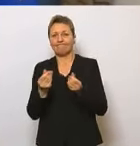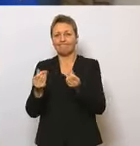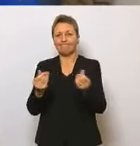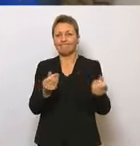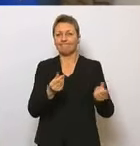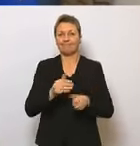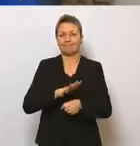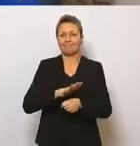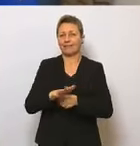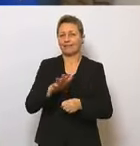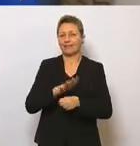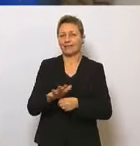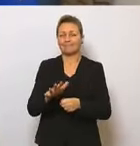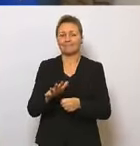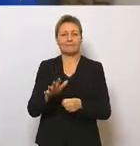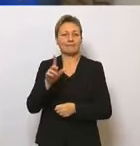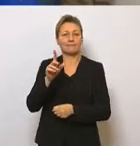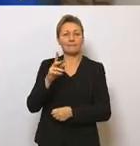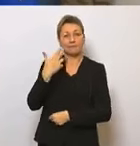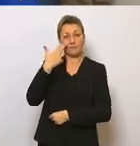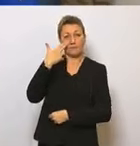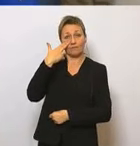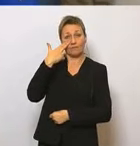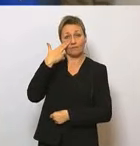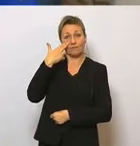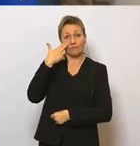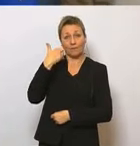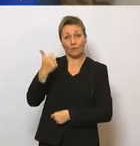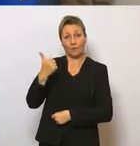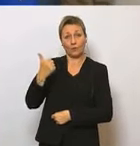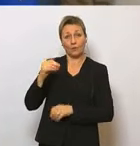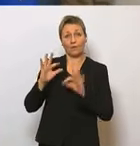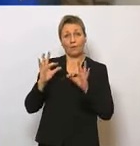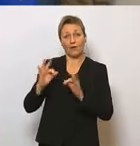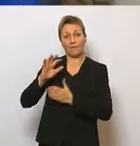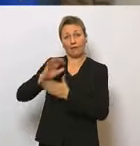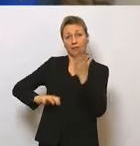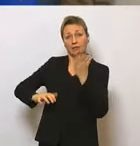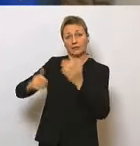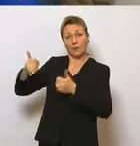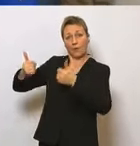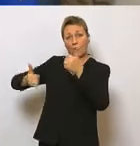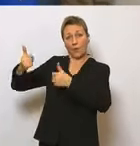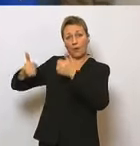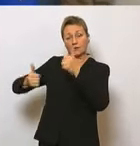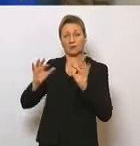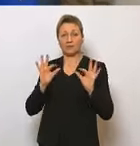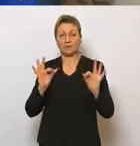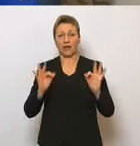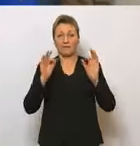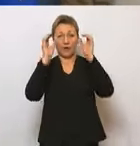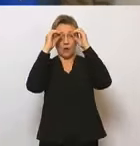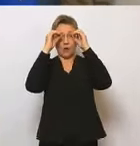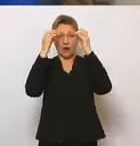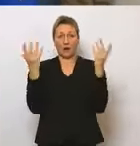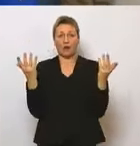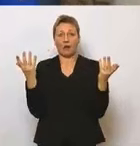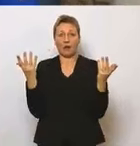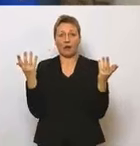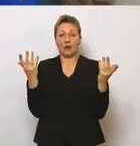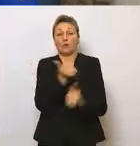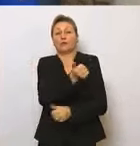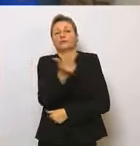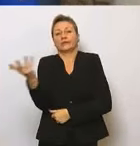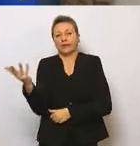puisque les éléments que nous avons vus dans les cas de concurrence, dans les affaires Google, dans plusieurs d'entre